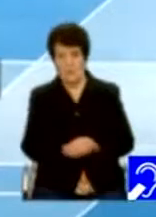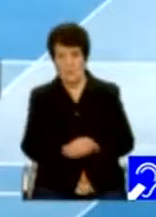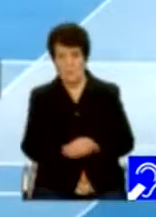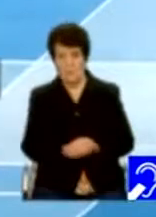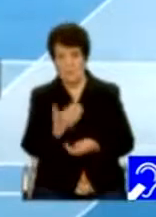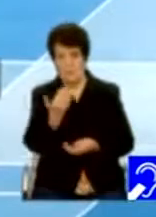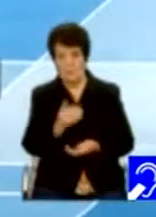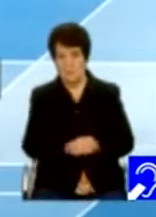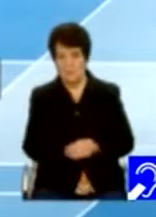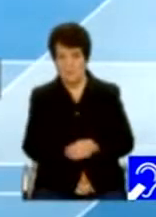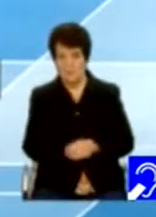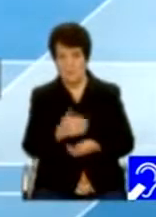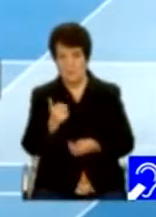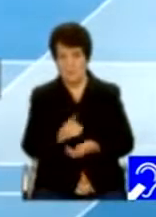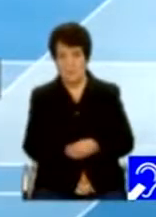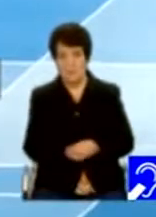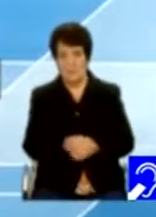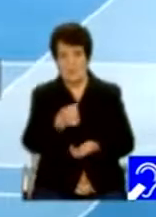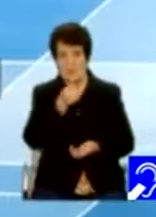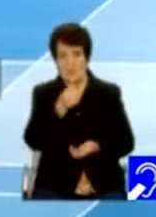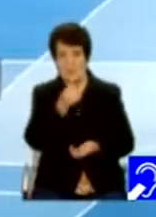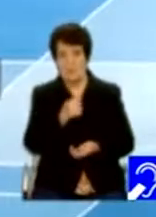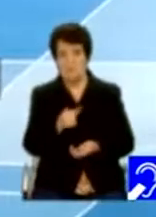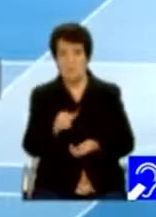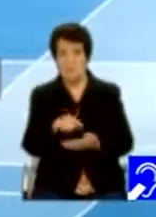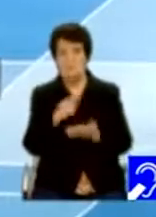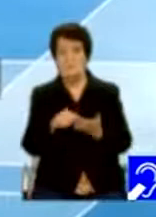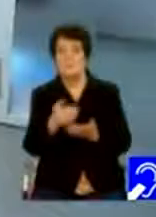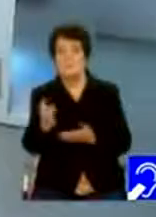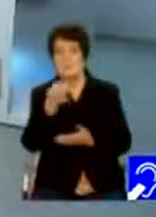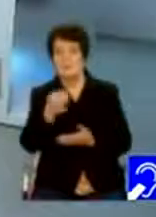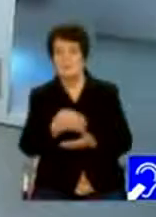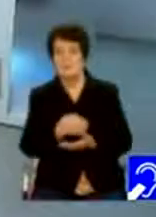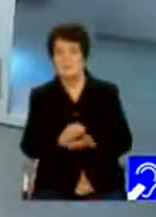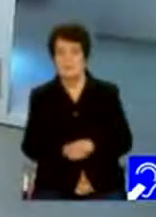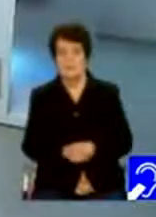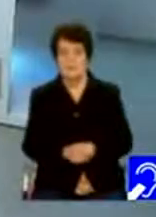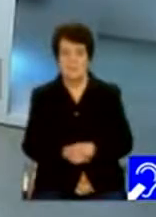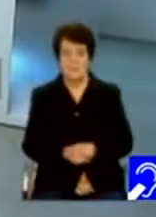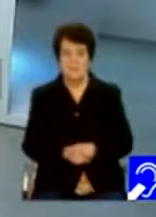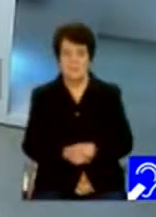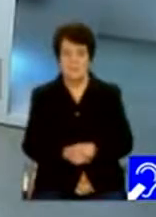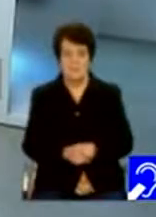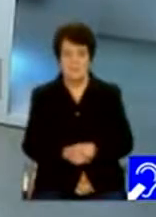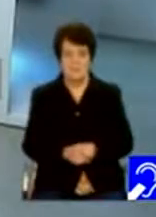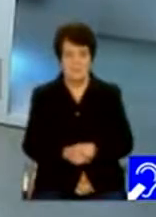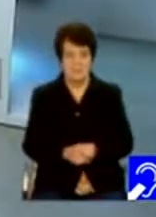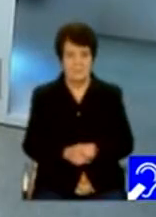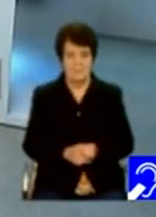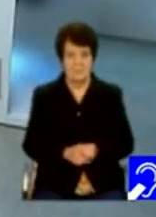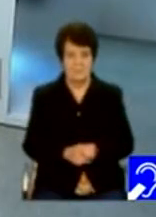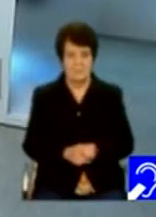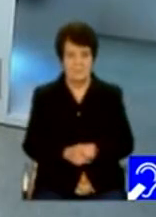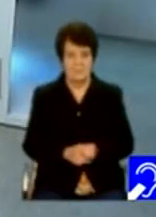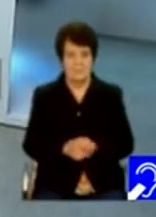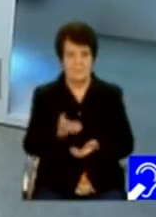foarte convenabil pentru dumneavoastră. Bun, încercăm să vedem ce avem acolo, domnul Costiuc, și haideți să vedem întrebările.